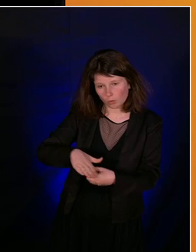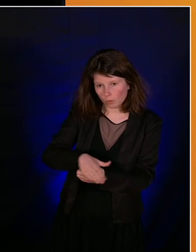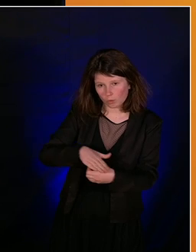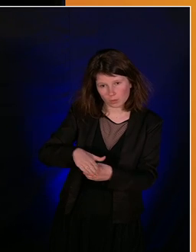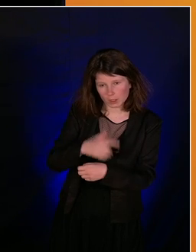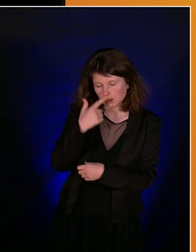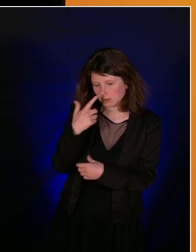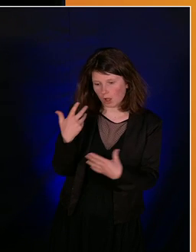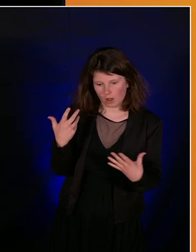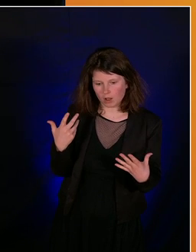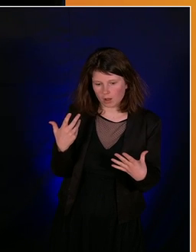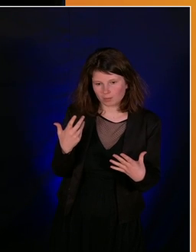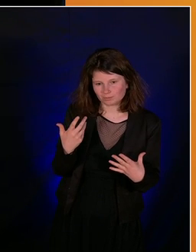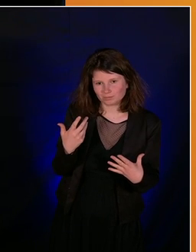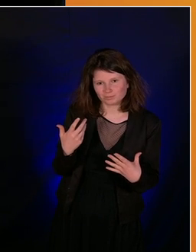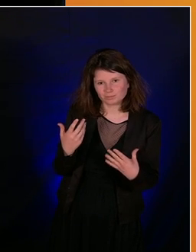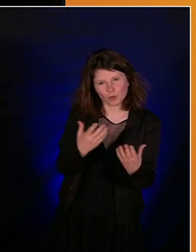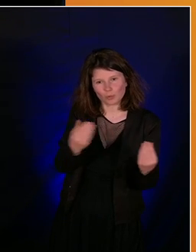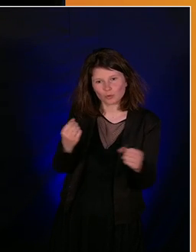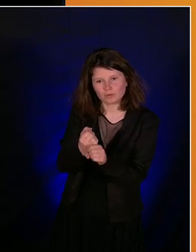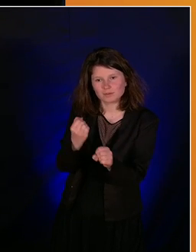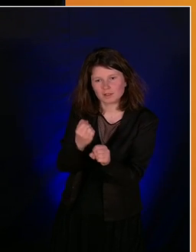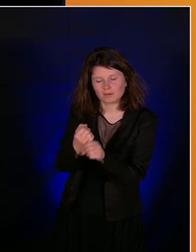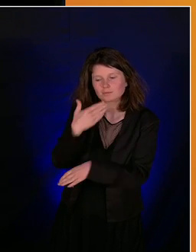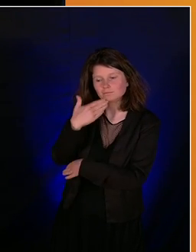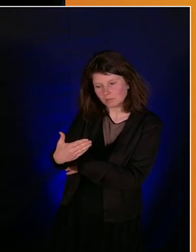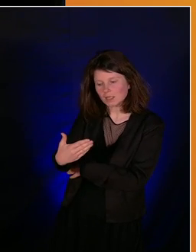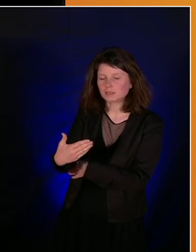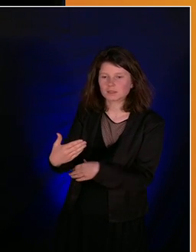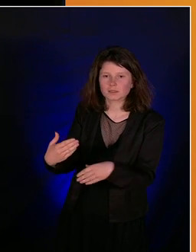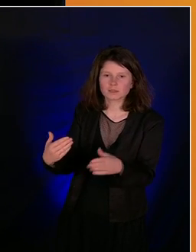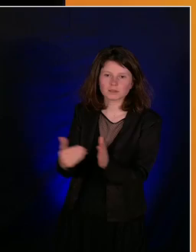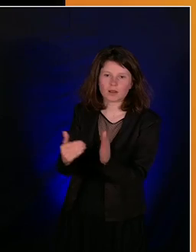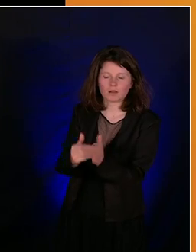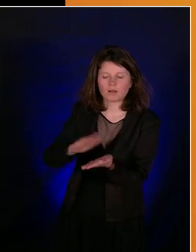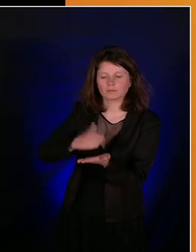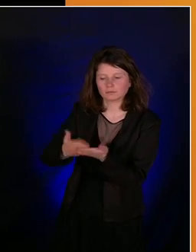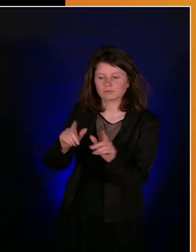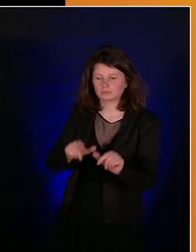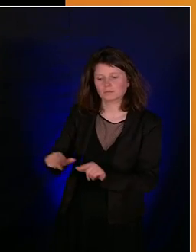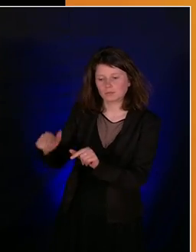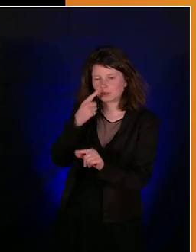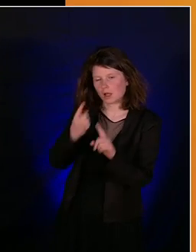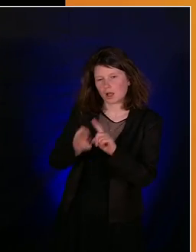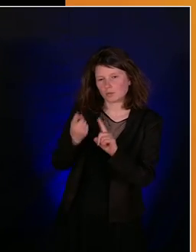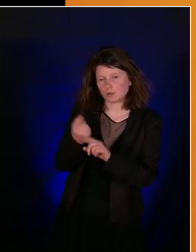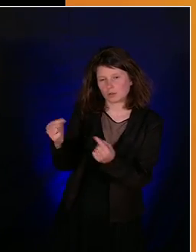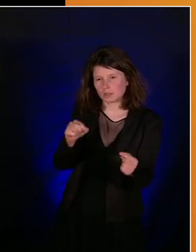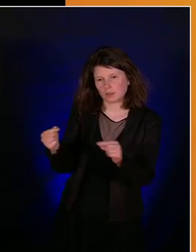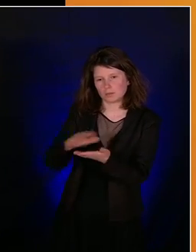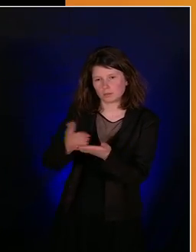assez pour elle aussi et nous les remercions encore une fois surtout je pense que c'est très important pour nos